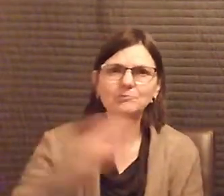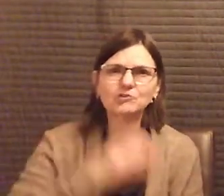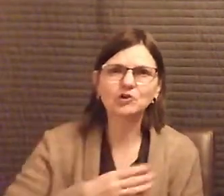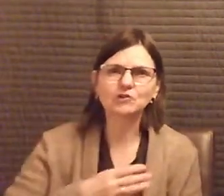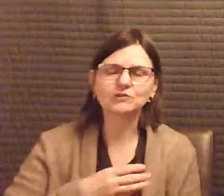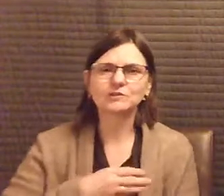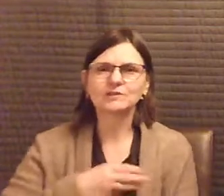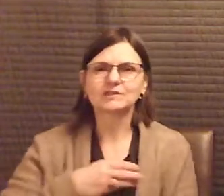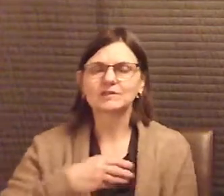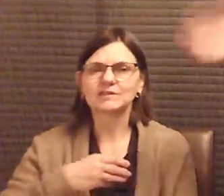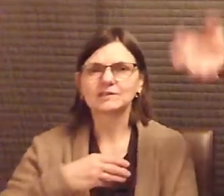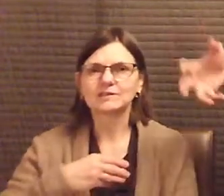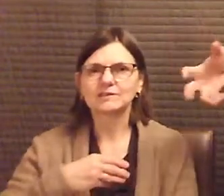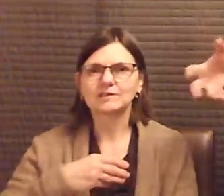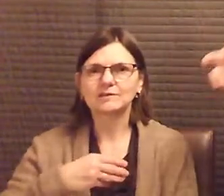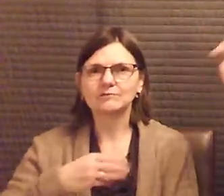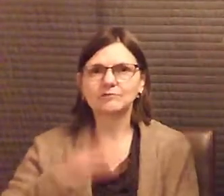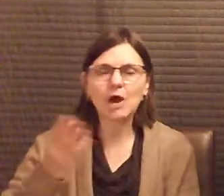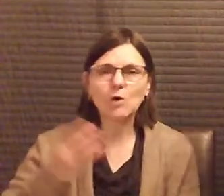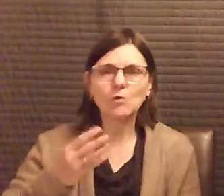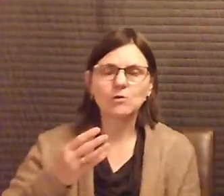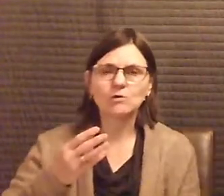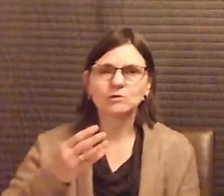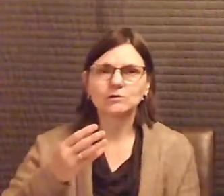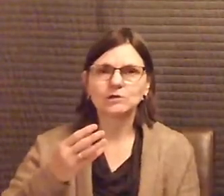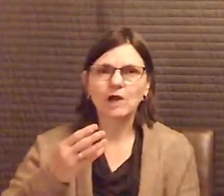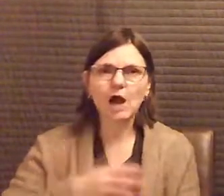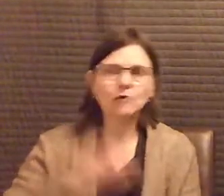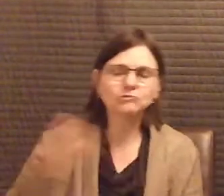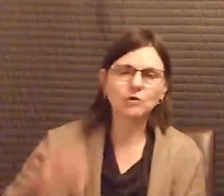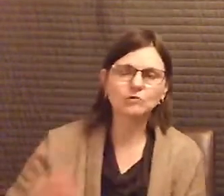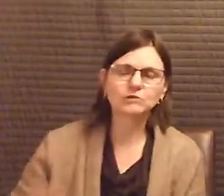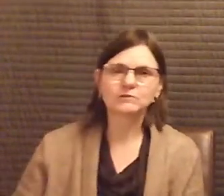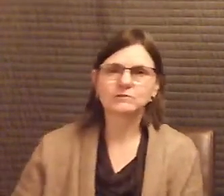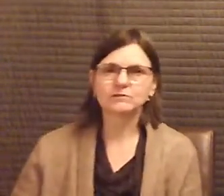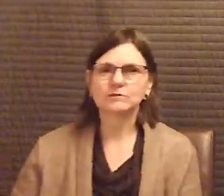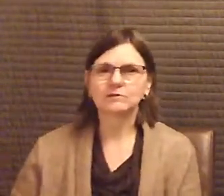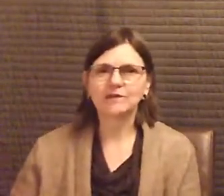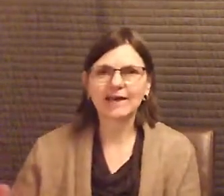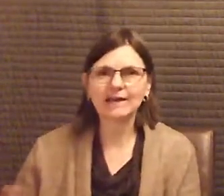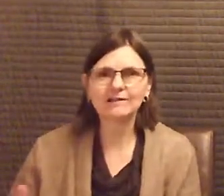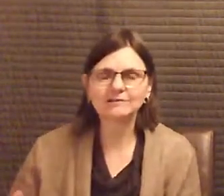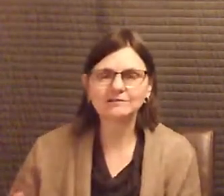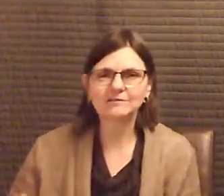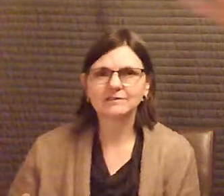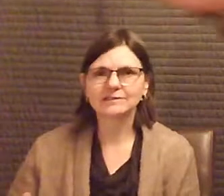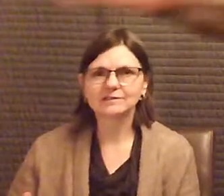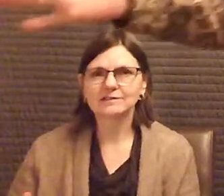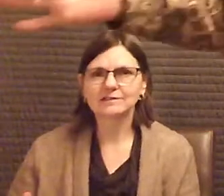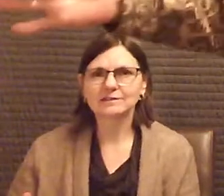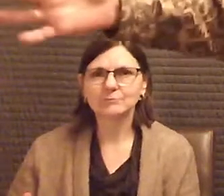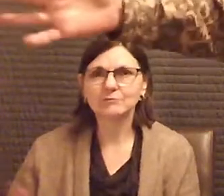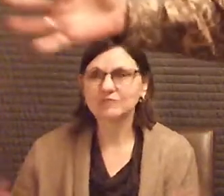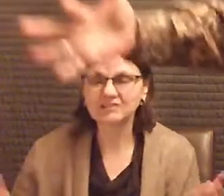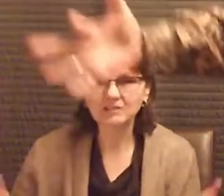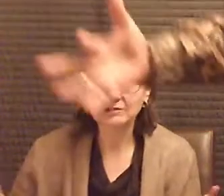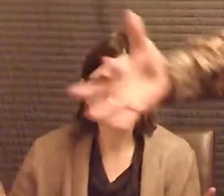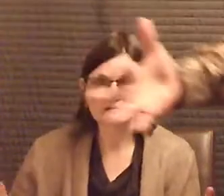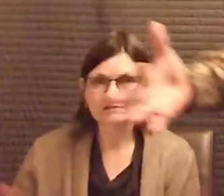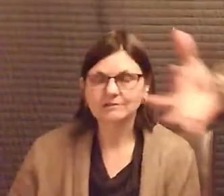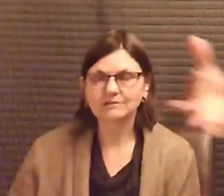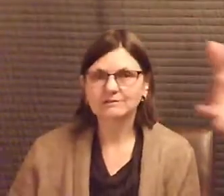het zicht why vrouw haar auto naar manier geld maar vissen